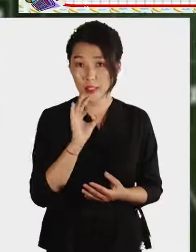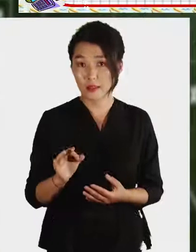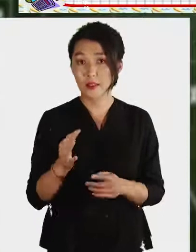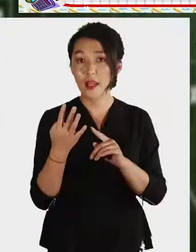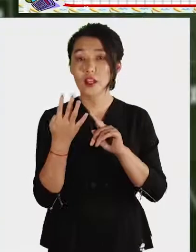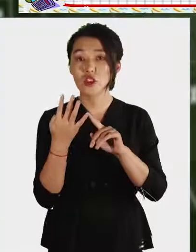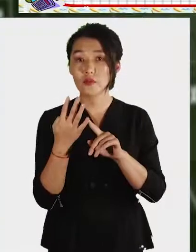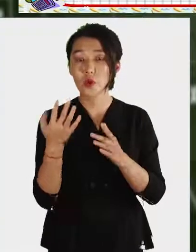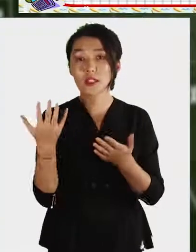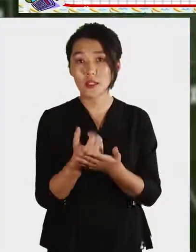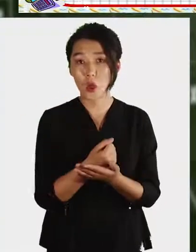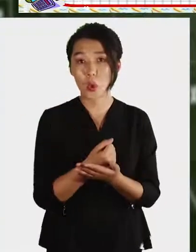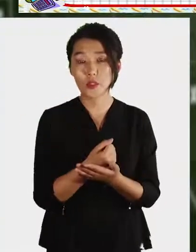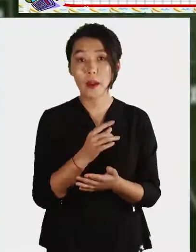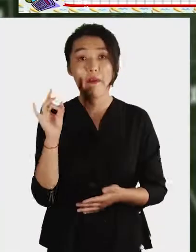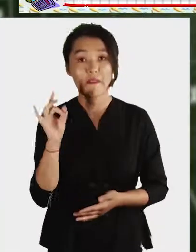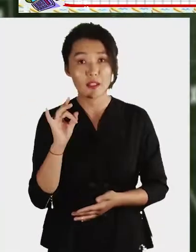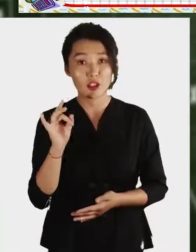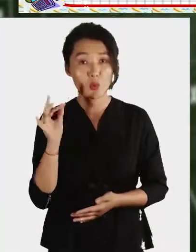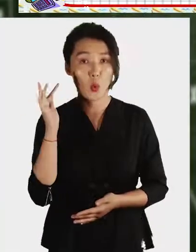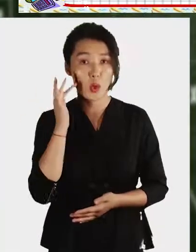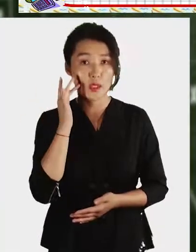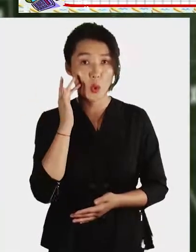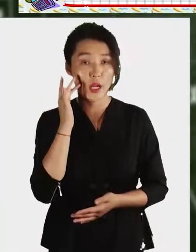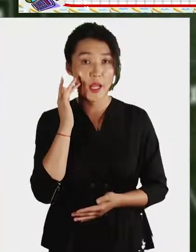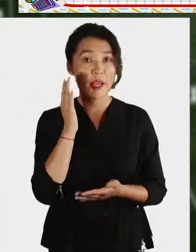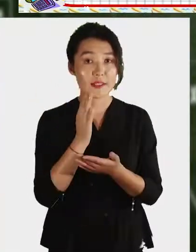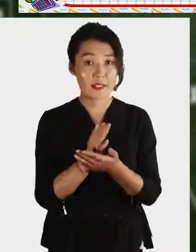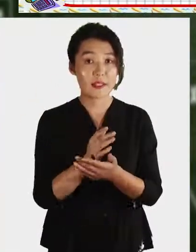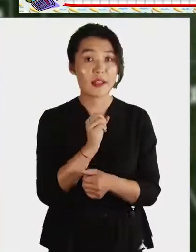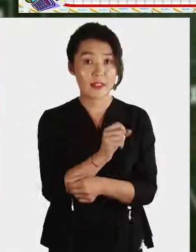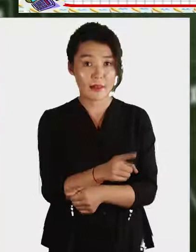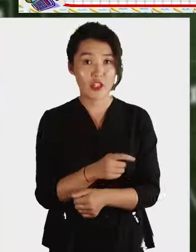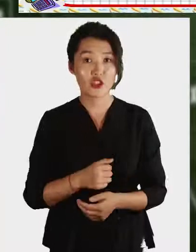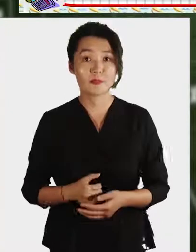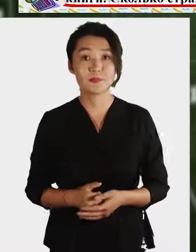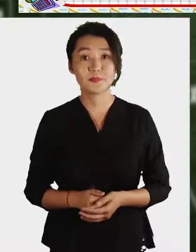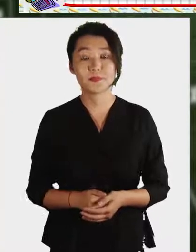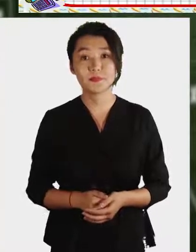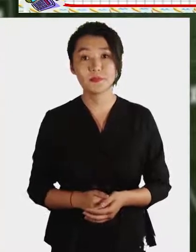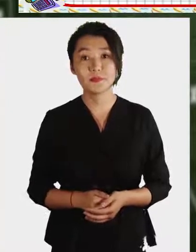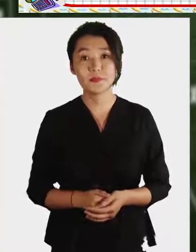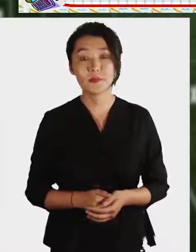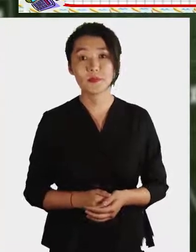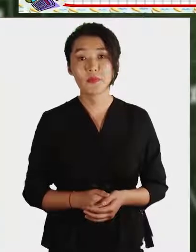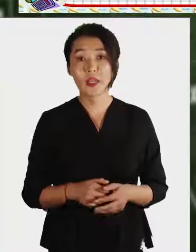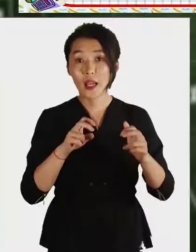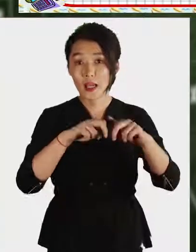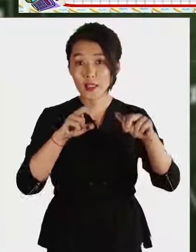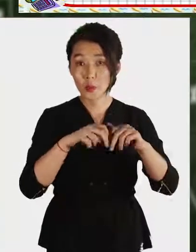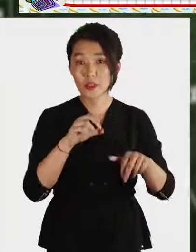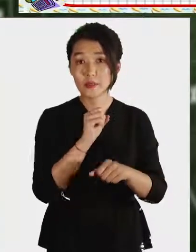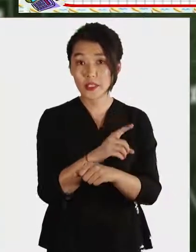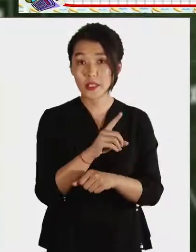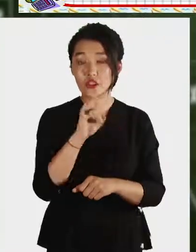четвертое. Находим ту величину, которая задана в задаче. Итак, рассмотрим задачи